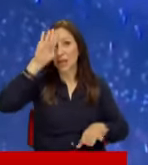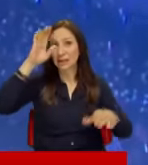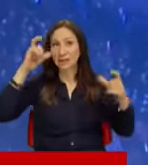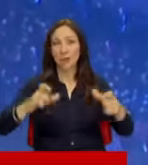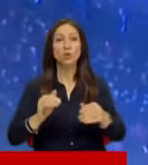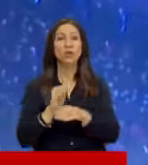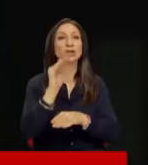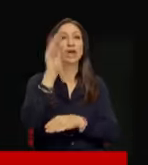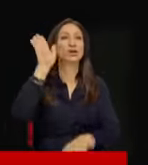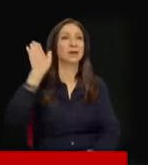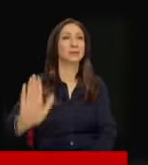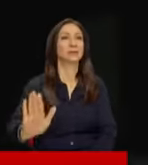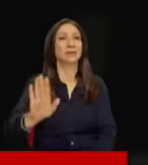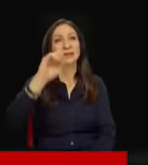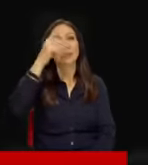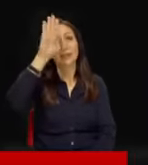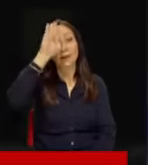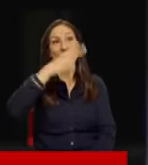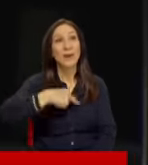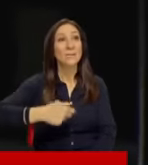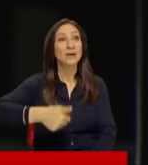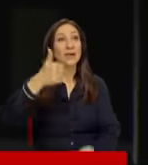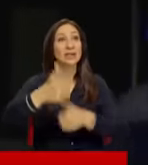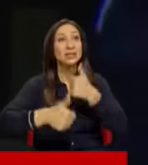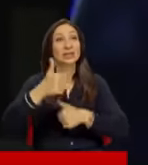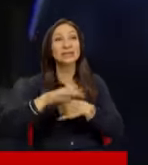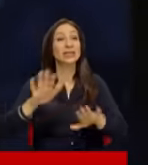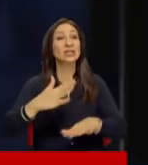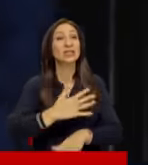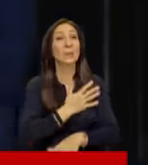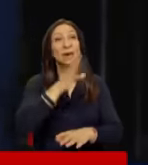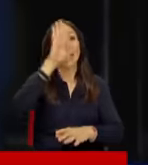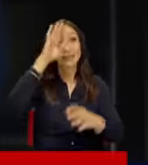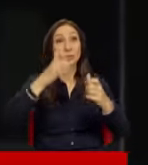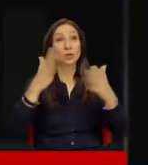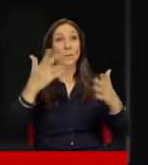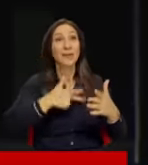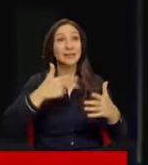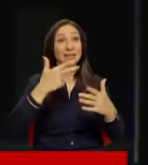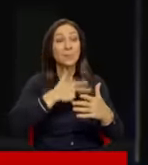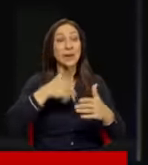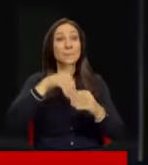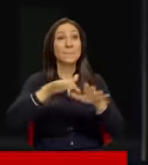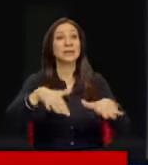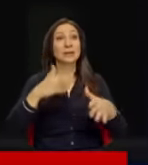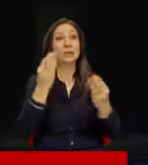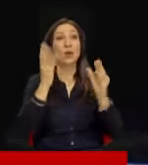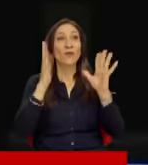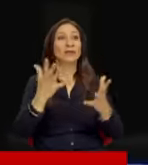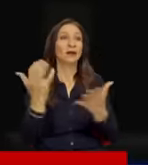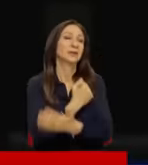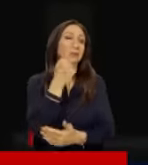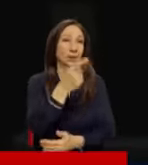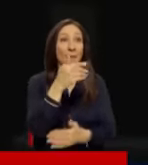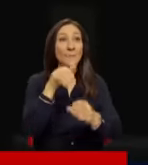İstanbul yaşayacak. Sadece İstanbul Belediye Başkanlığı yarışında değil, CHP İstanbul Büyükşehir Belediyesi Belediye Meclisi'nde de çoğunluğu